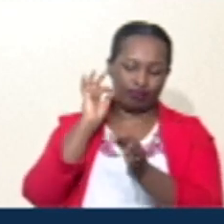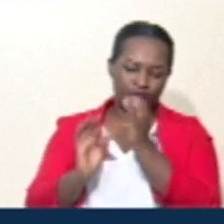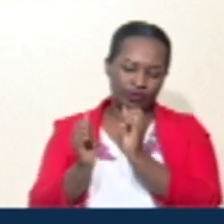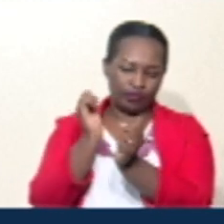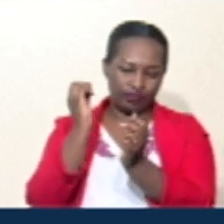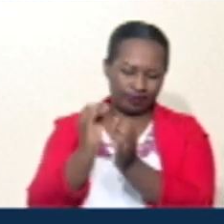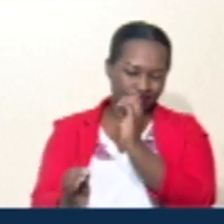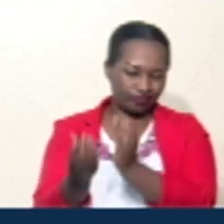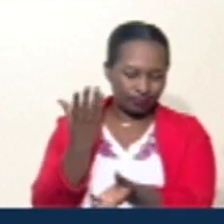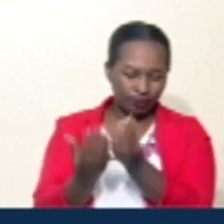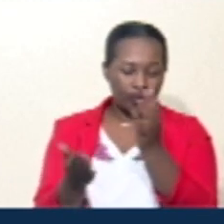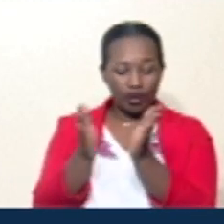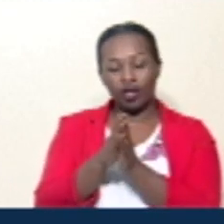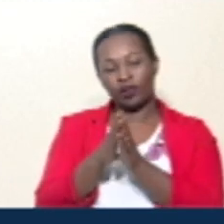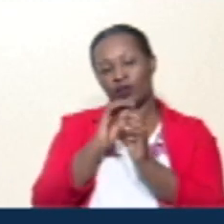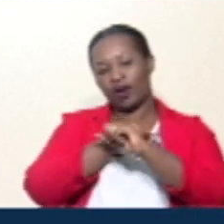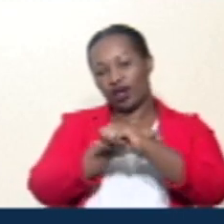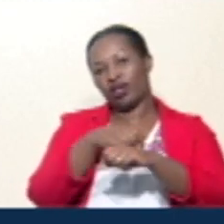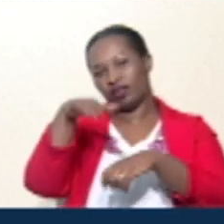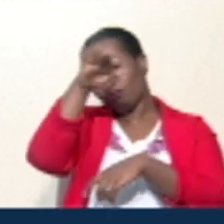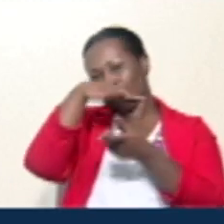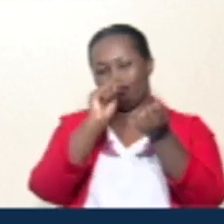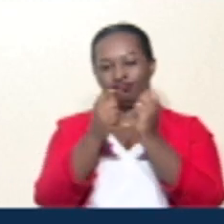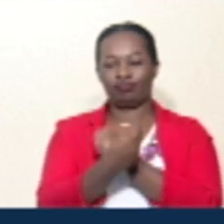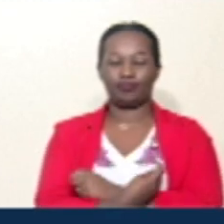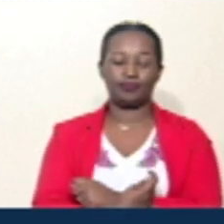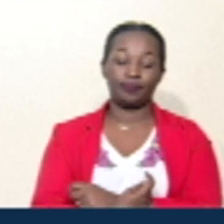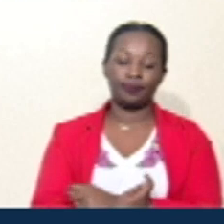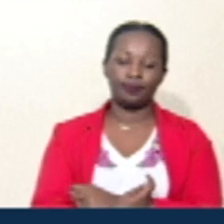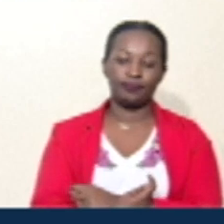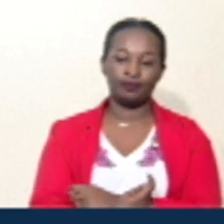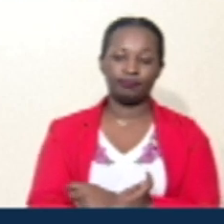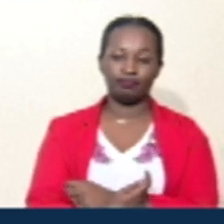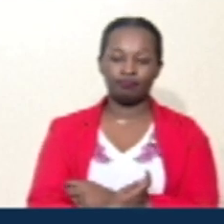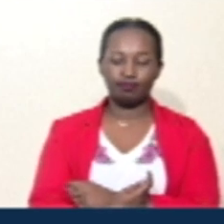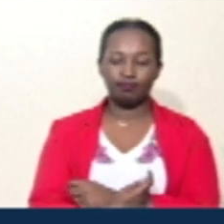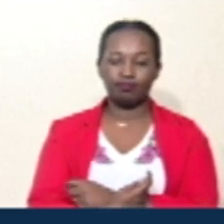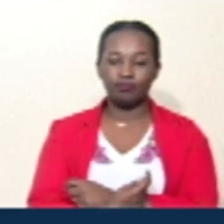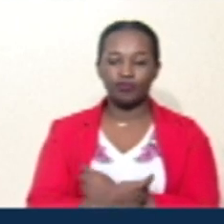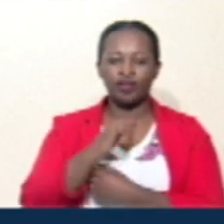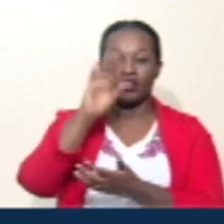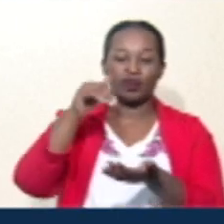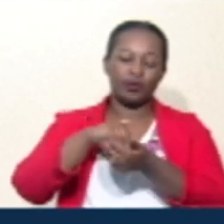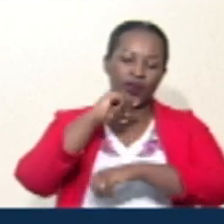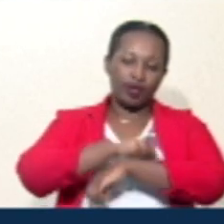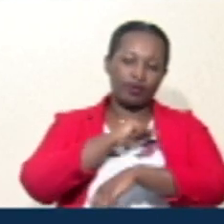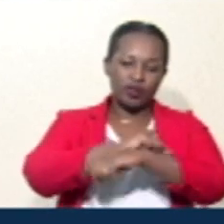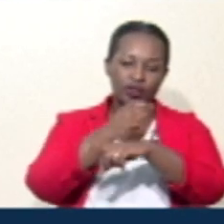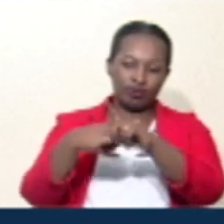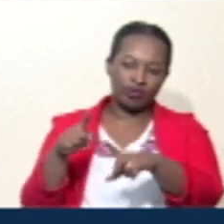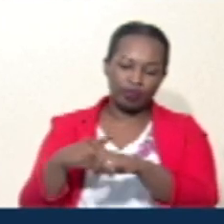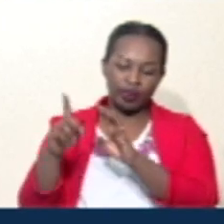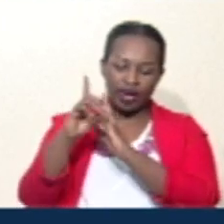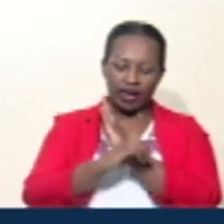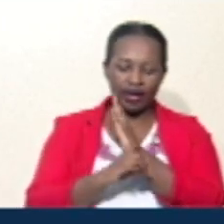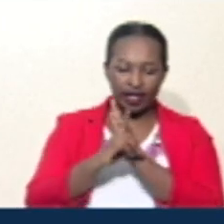guhangana n'imihindagurikire y'ikirere. Robert Byiringira dufite inkuru irambuye. Mu bigo by'amashuri bitandukanye byo mu